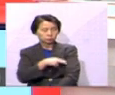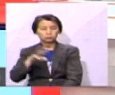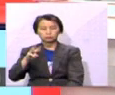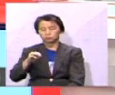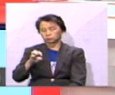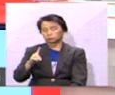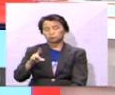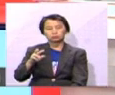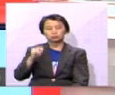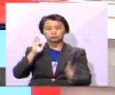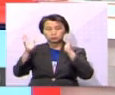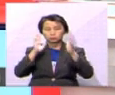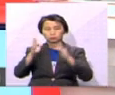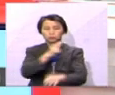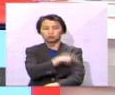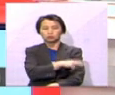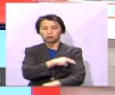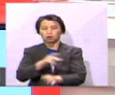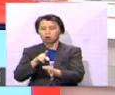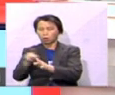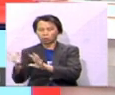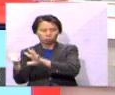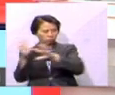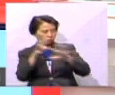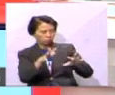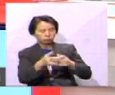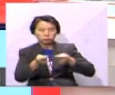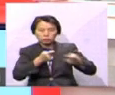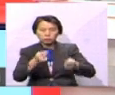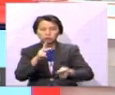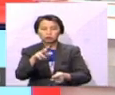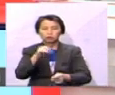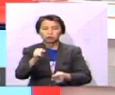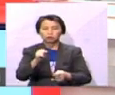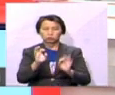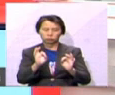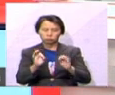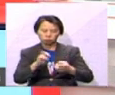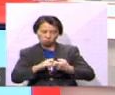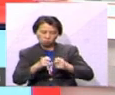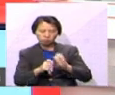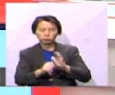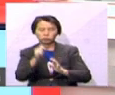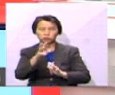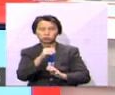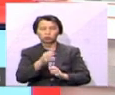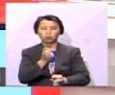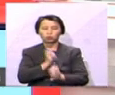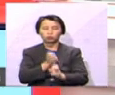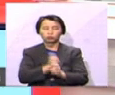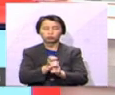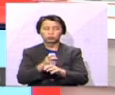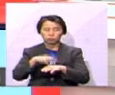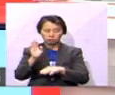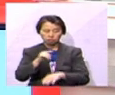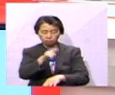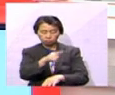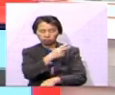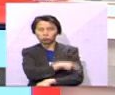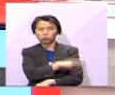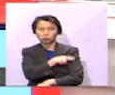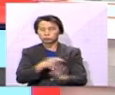Malaysia menjadikannya hospital rujukan pakar yang mampu mengendalikan kes berkomplikasi tinggi dan kronik. Malah kelebihan itu